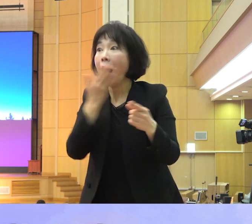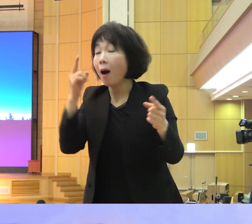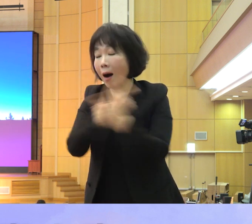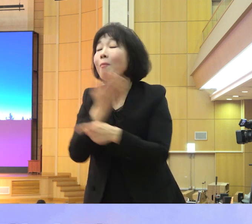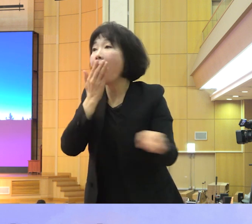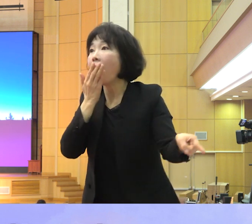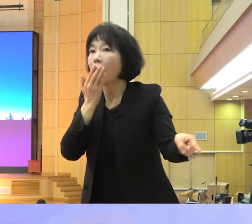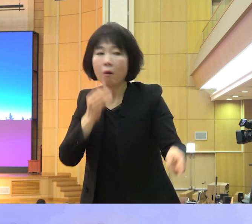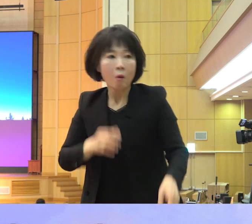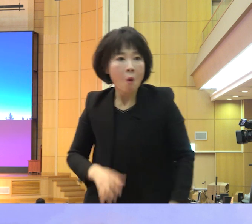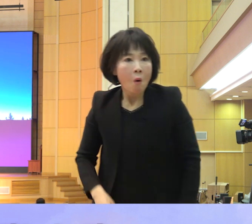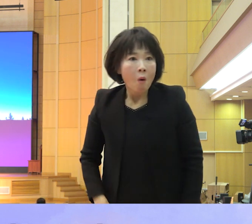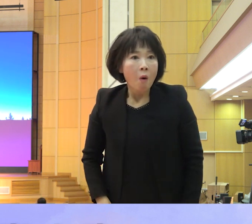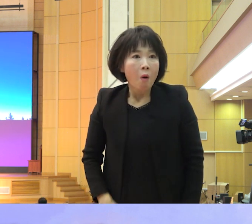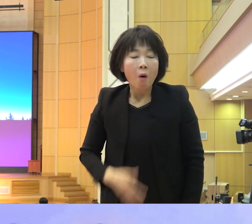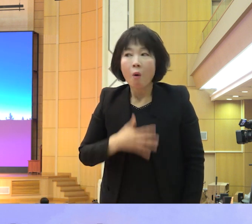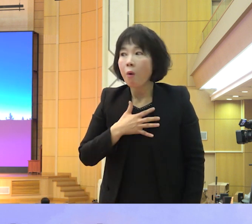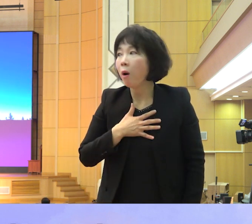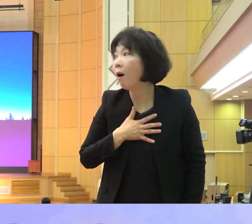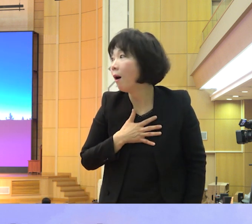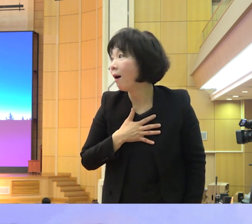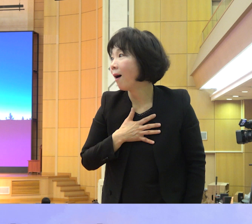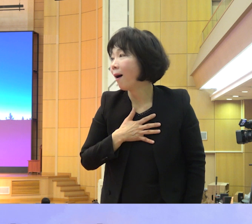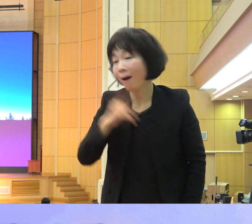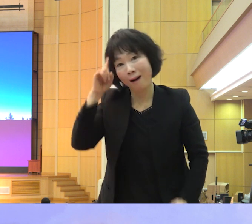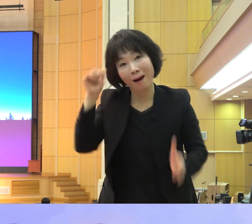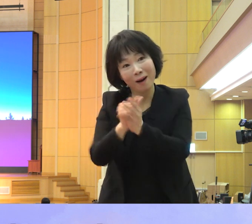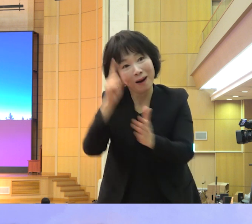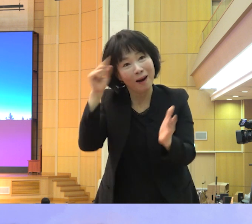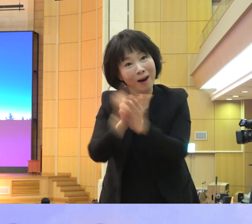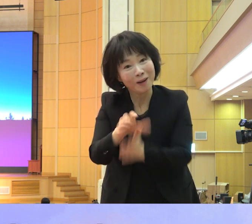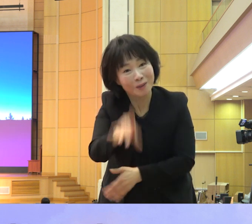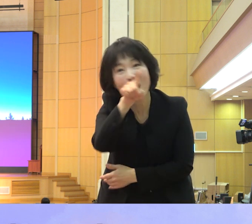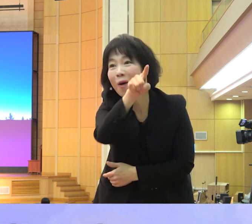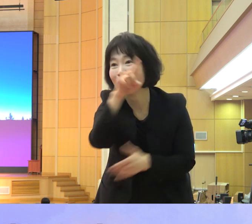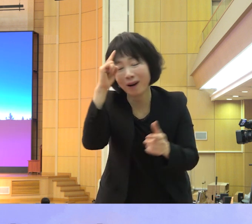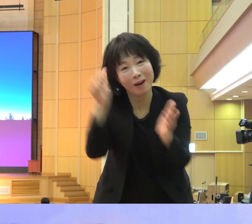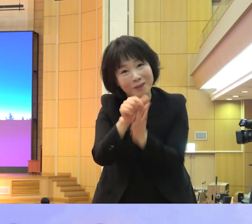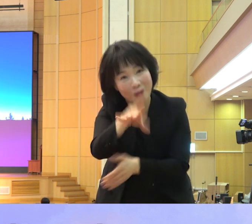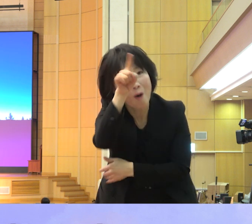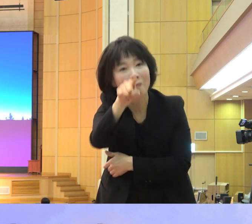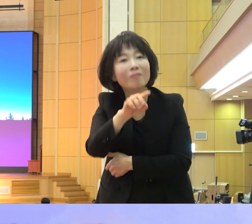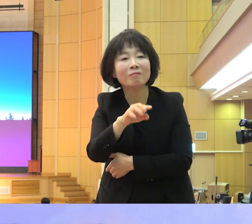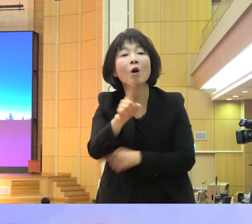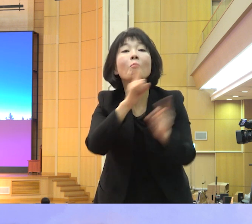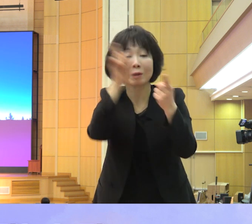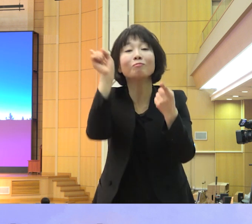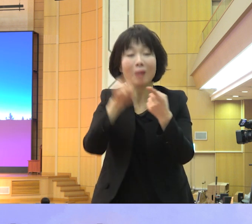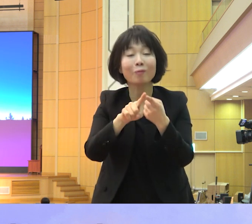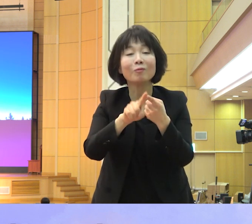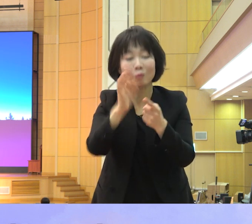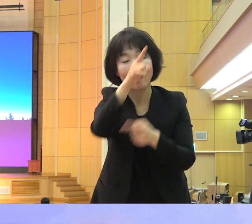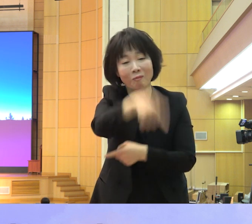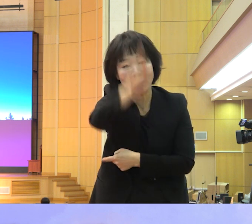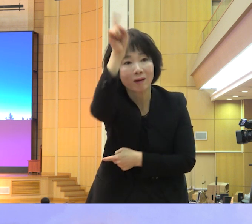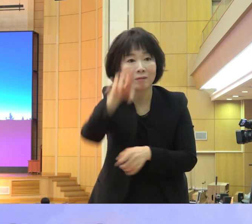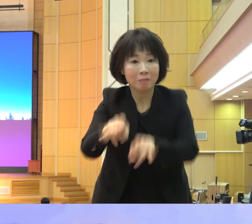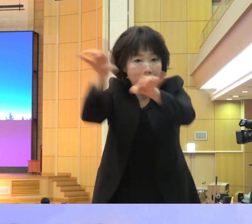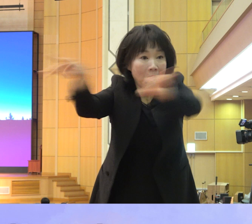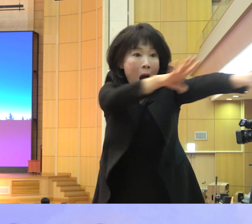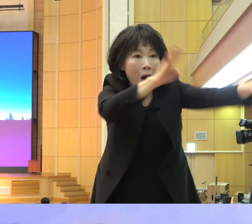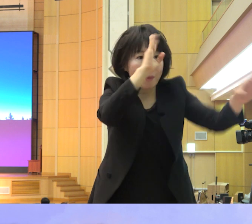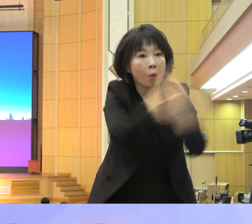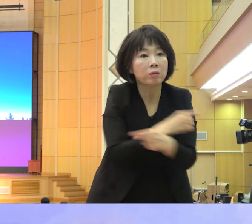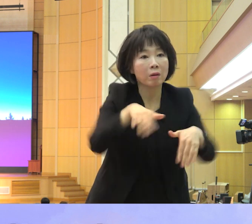바랍니다. 그리고 누가 5장에 보면 베드로가 밤맞도록 숙여도 고기 한 마리 못 잡았잖아요. 그러니까 예수님 다른